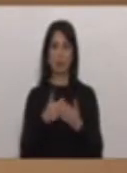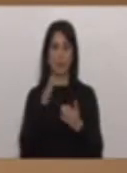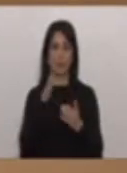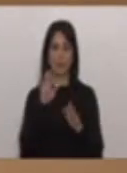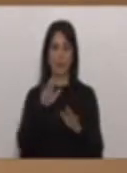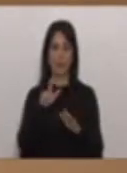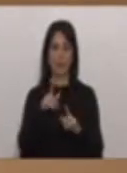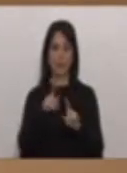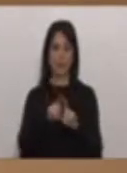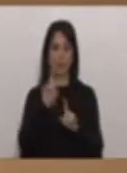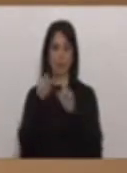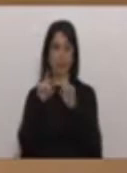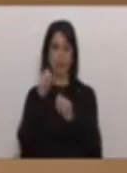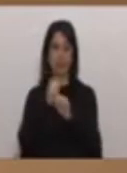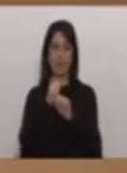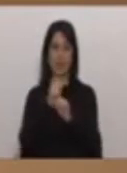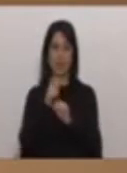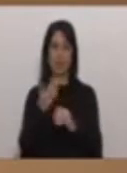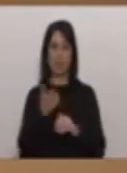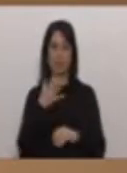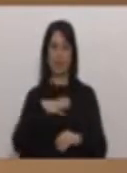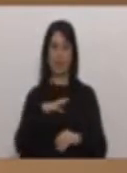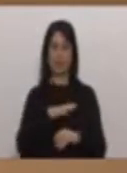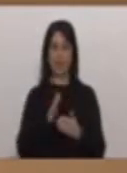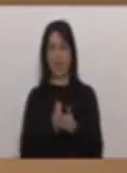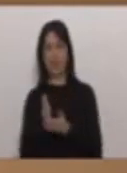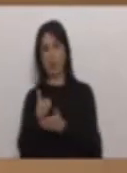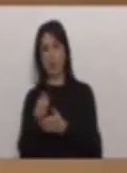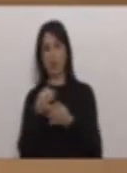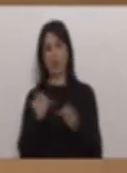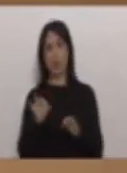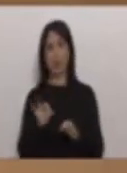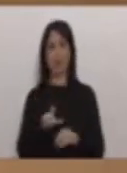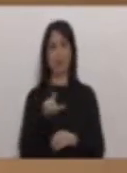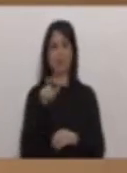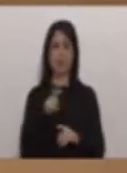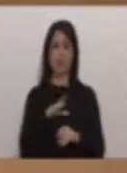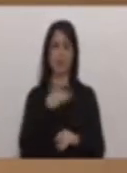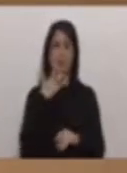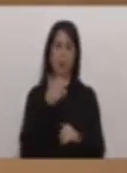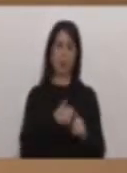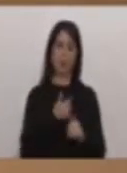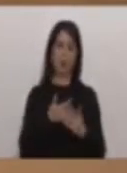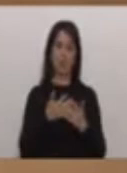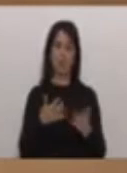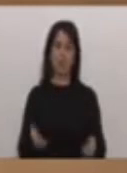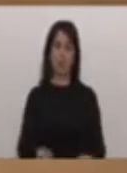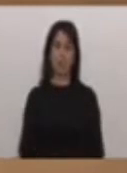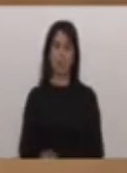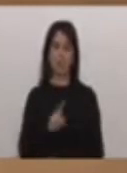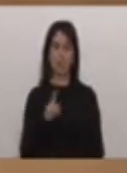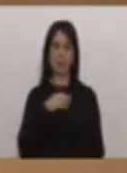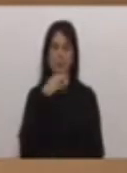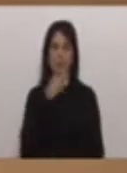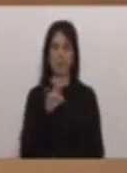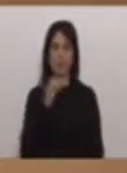დააყოვნა შესაბამისმა განცხადებებმა, რომ ქვეყანამ გადაუხვია დემოკრატიის გზას, რომ ეს იყო პოლიტიკური დევნა და ასე შემდეგ. მაგრამ მე გეტყვით, ეს